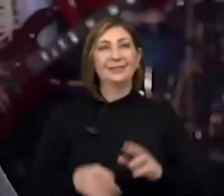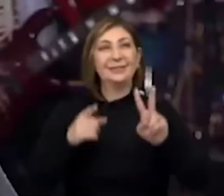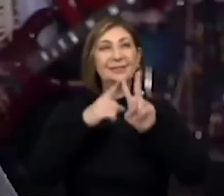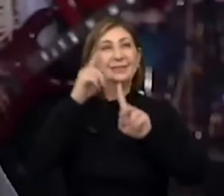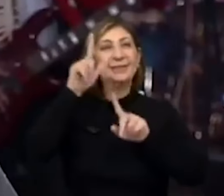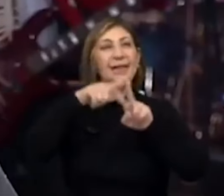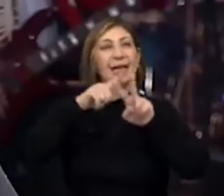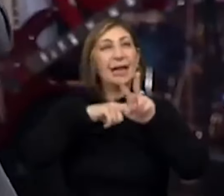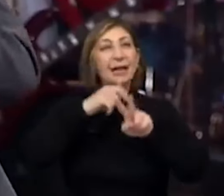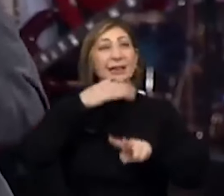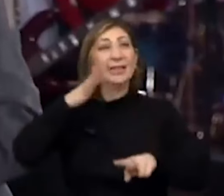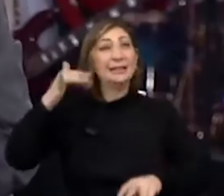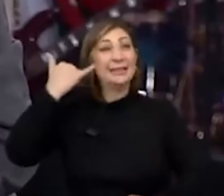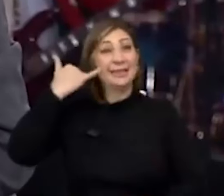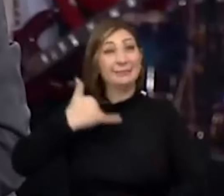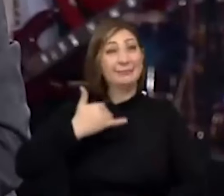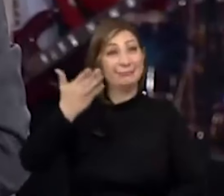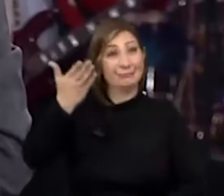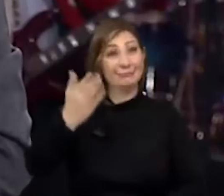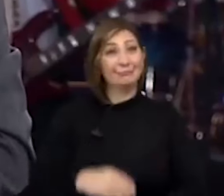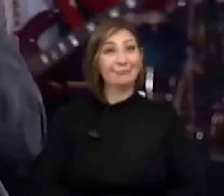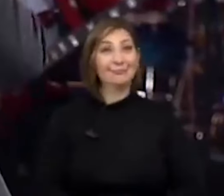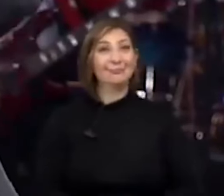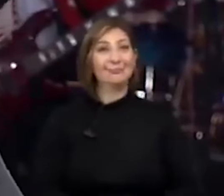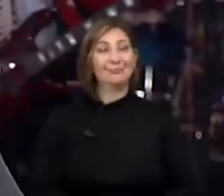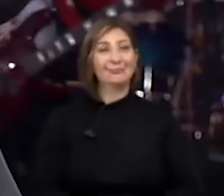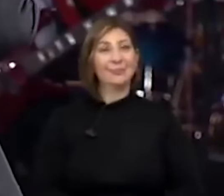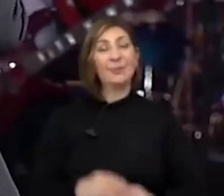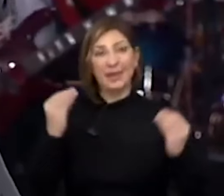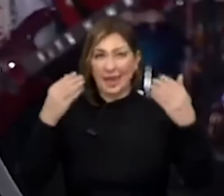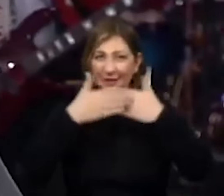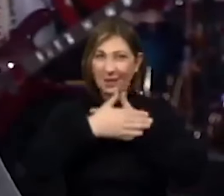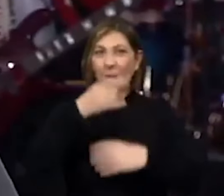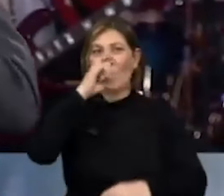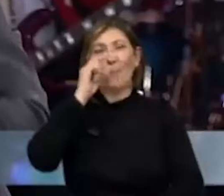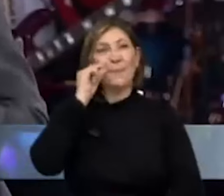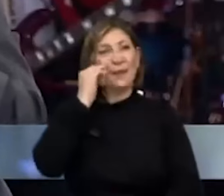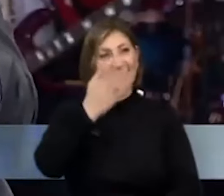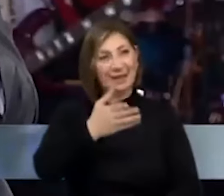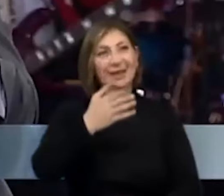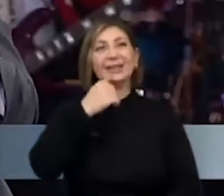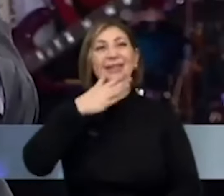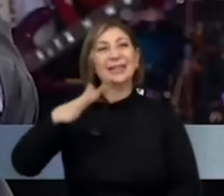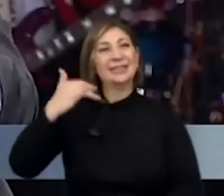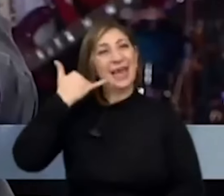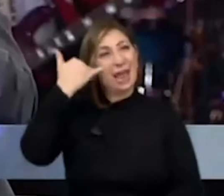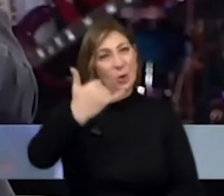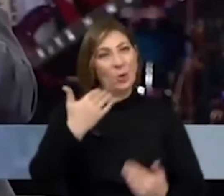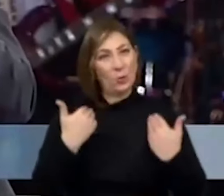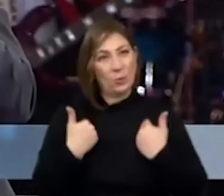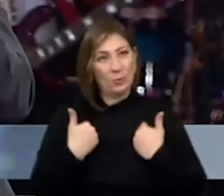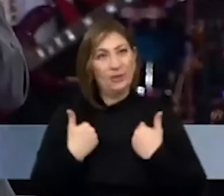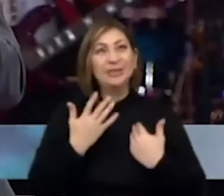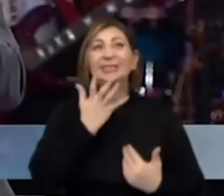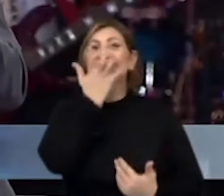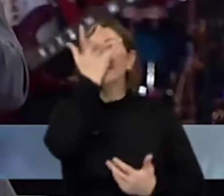Nilay Yılmaz, Denizli'den telefonda. Buyursunlar. İyi akşamlar Okan Bey. Denizli'den arıyorum ben.